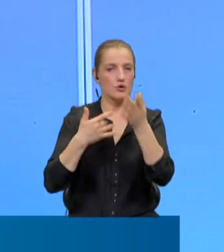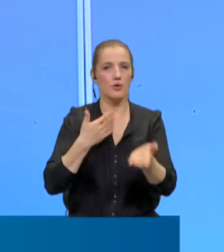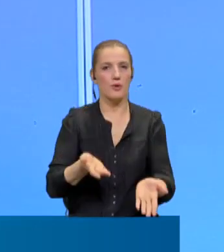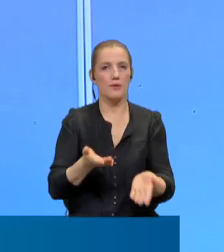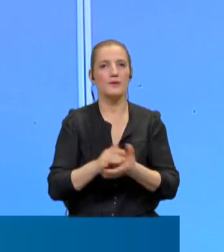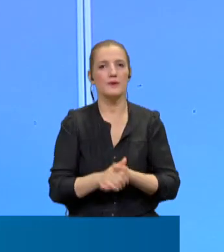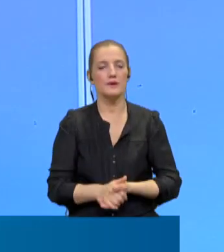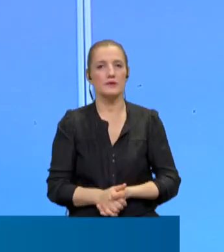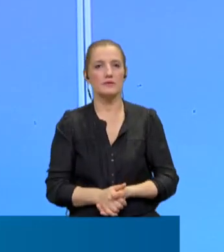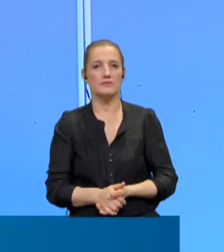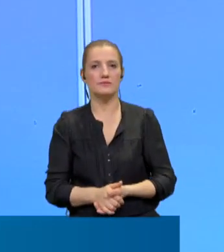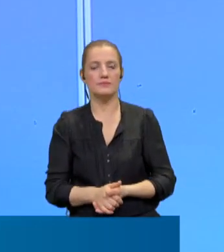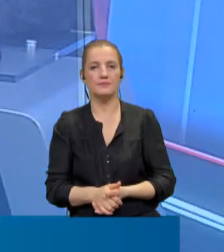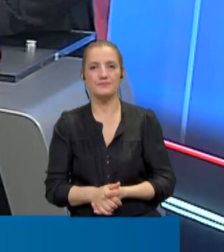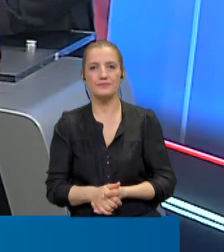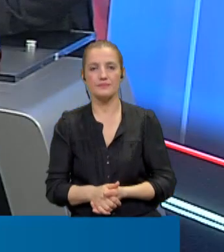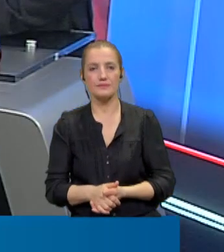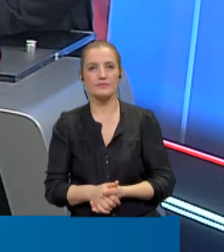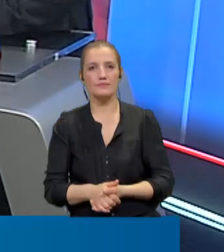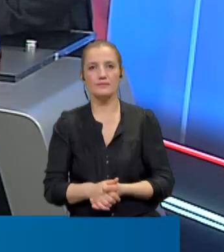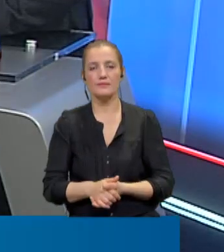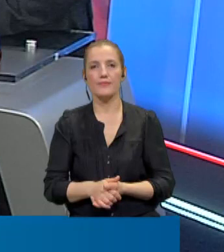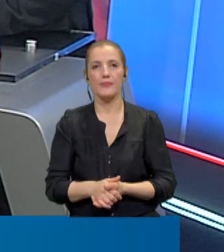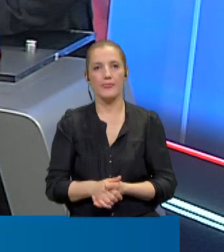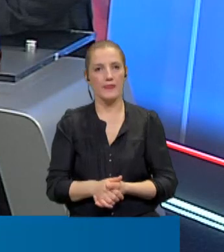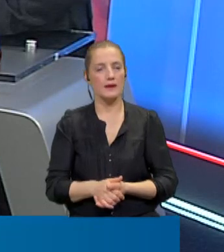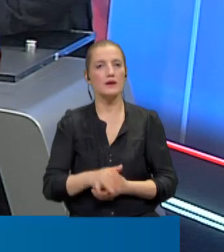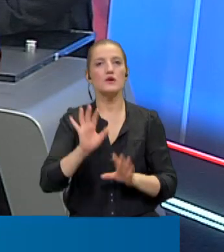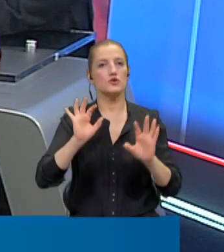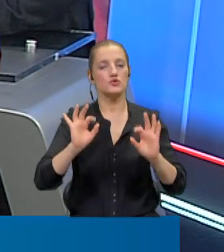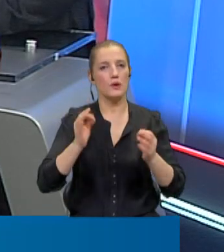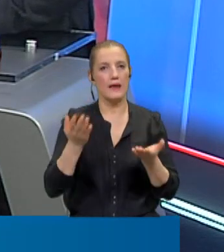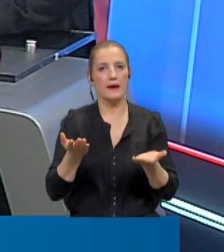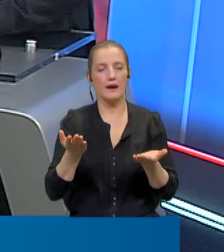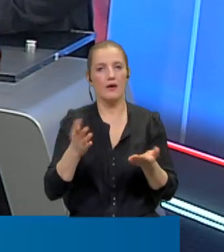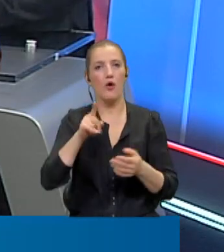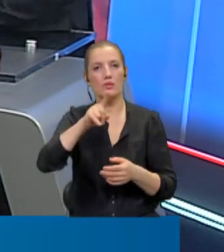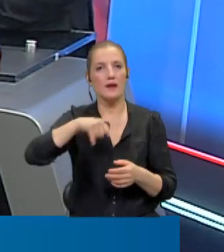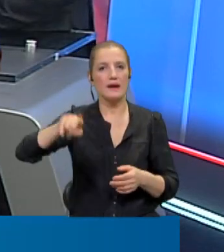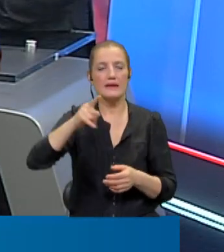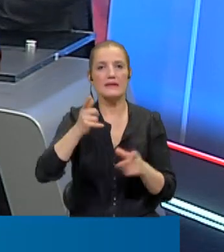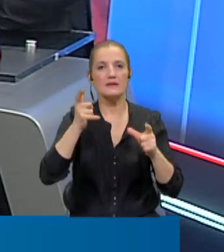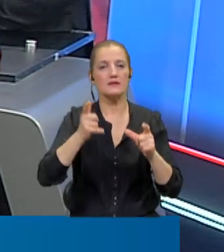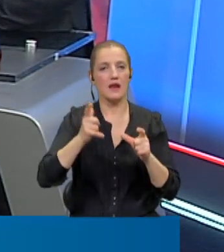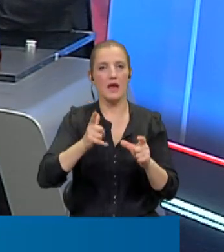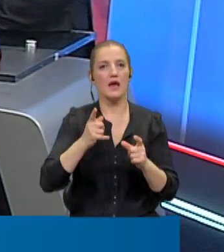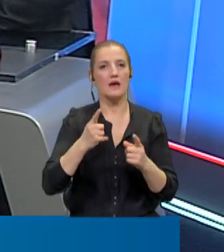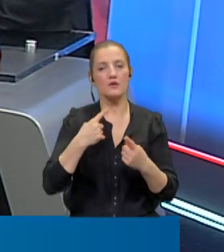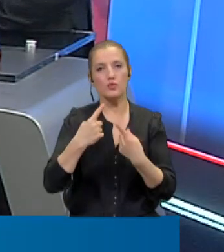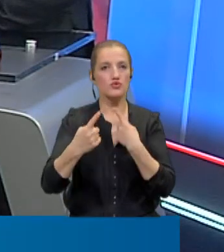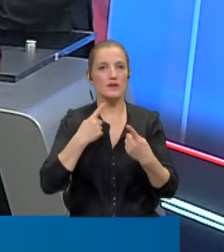gül şey abi Şimdi tabi Şöyle saptamaları da var Hani onları da nereye koyacağımız da